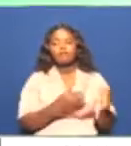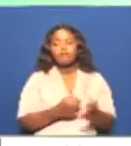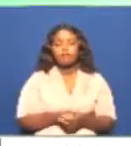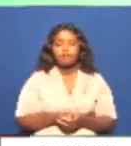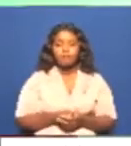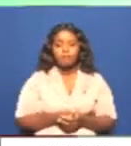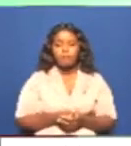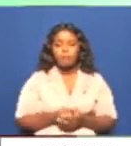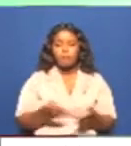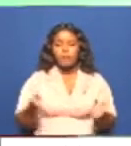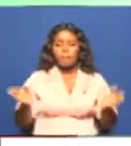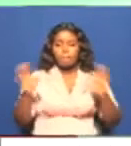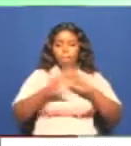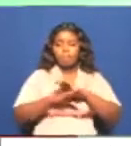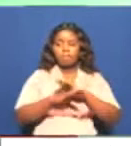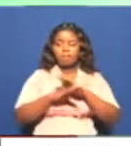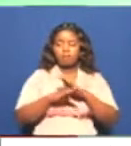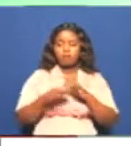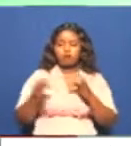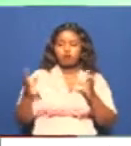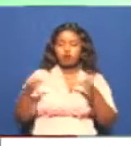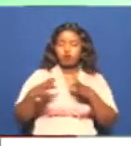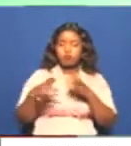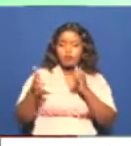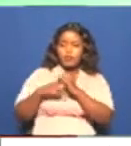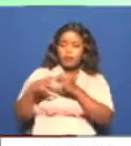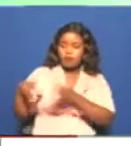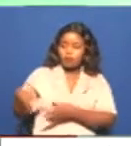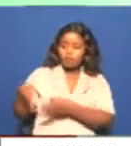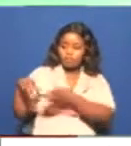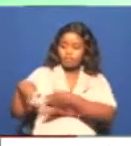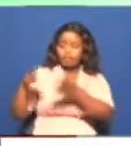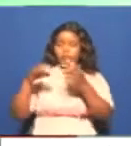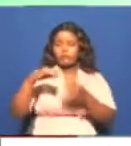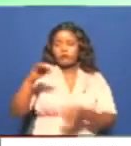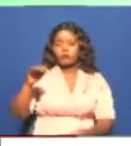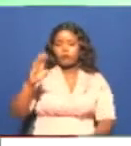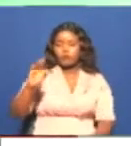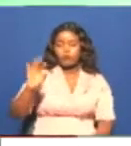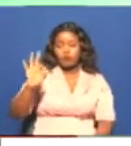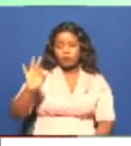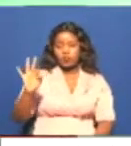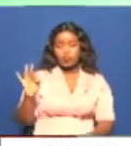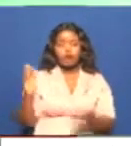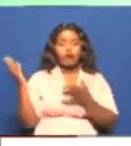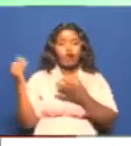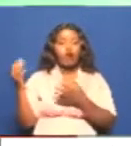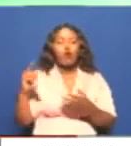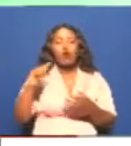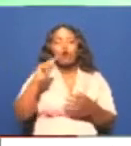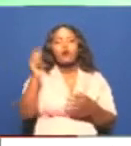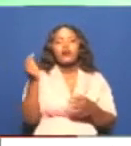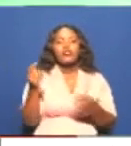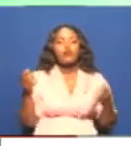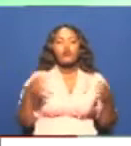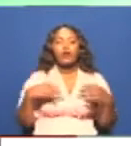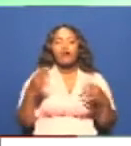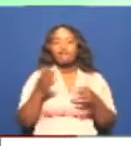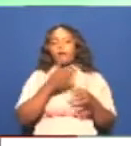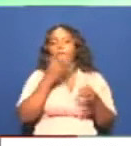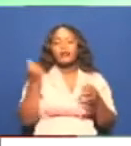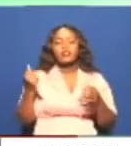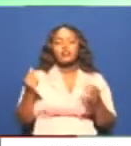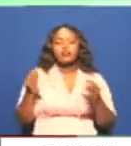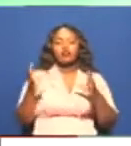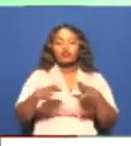timu ya taifa ya Raga, wachezaji saba kila upande, Jeff Oluoch anatarajia kuwa Kenya itaandikisha matukio bora katika raundi ya jijini Malaga, Hispania ya msururu